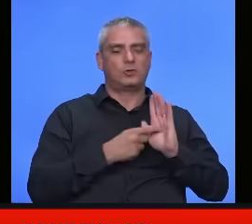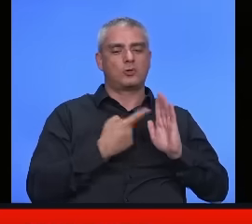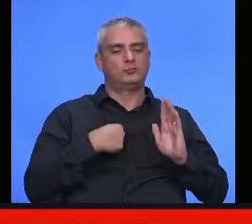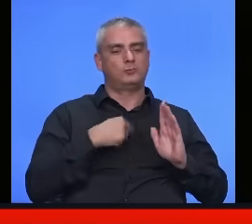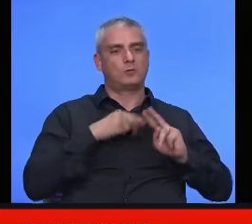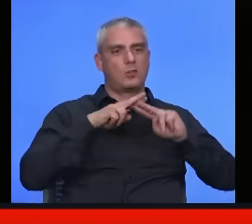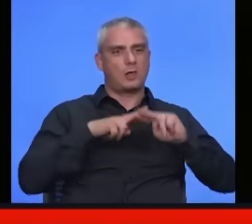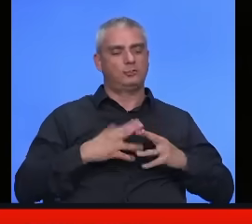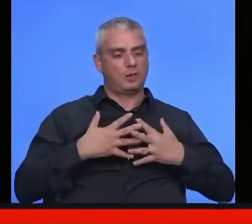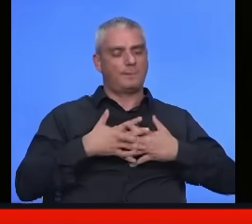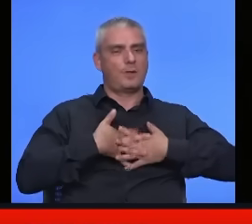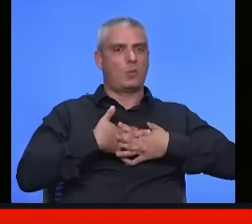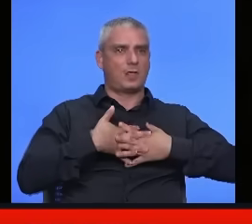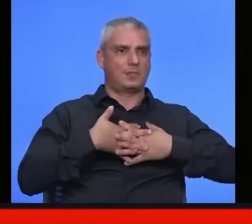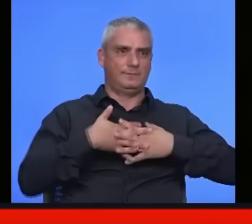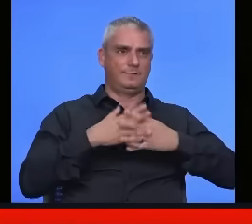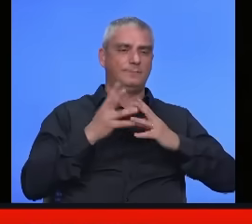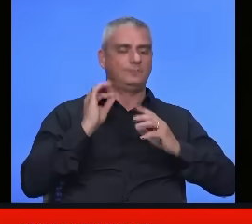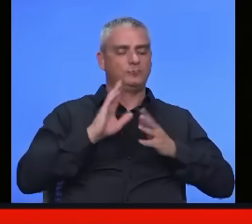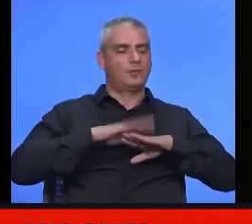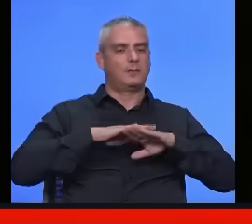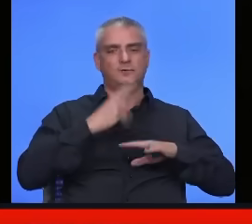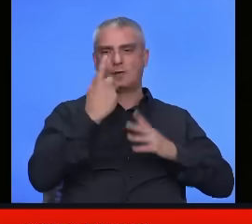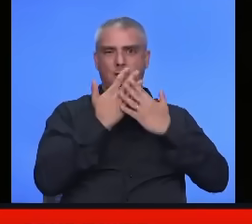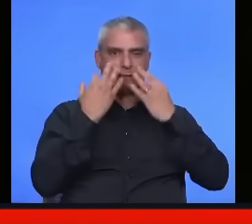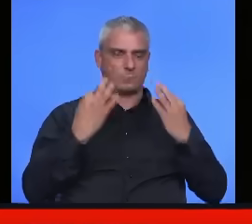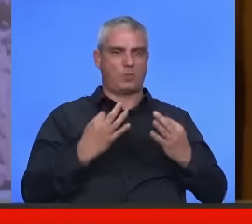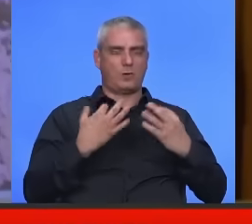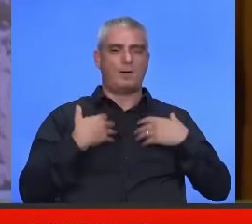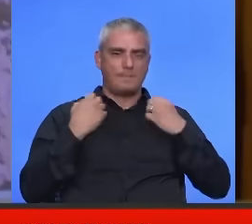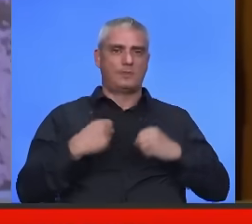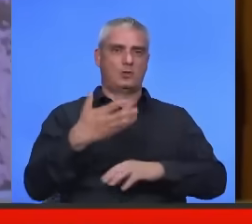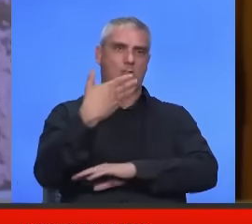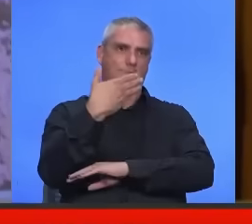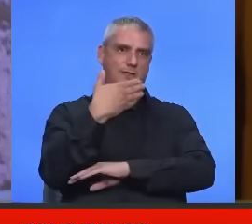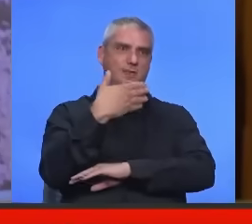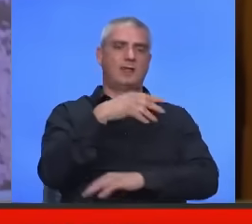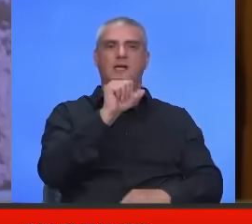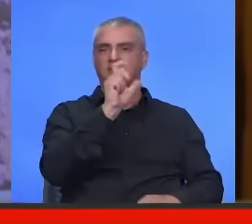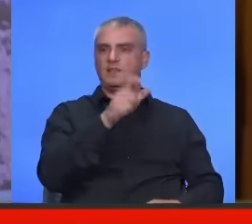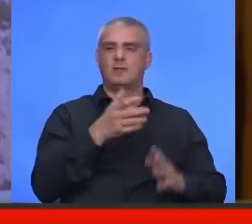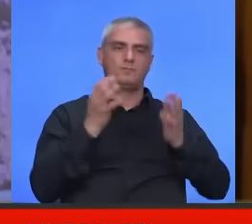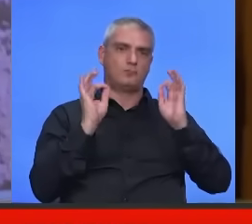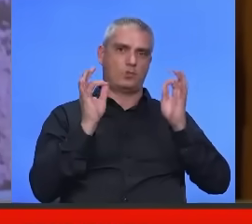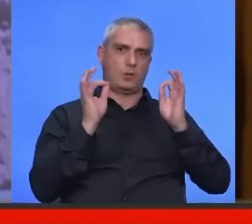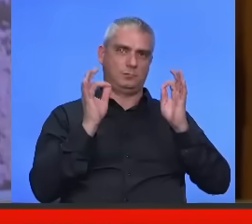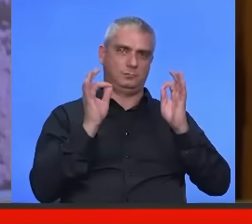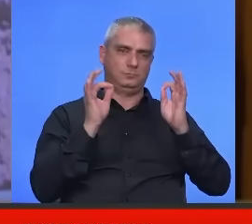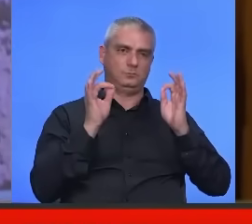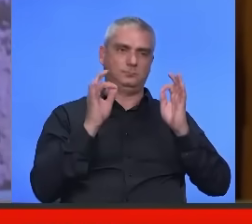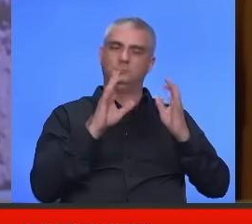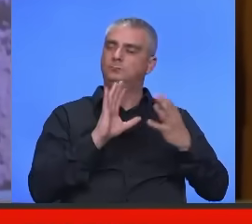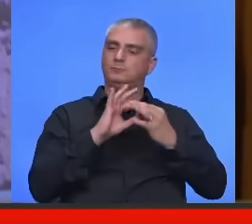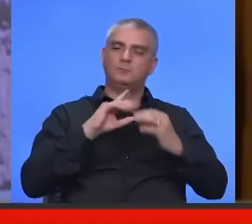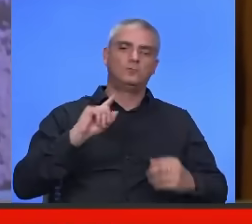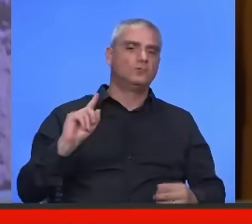להישאר מלוכדים למען משימה אחת ברורה, ביטחון המדינה. אסף הוא אדם מיוחד שנגע